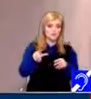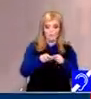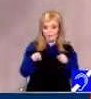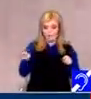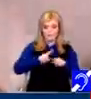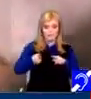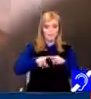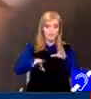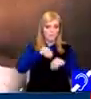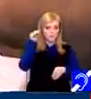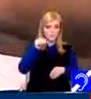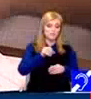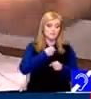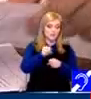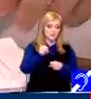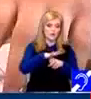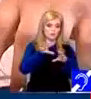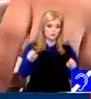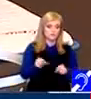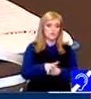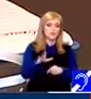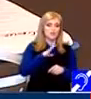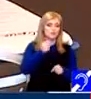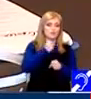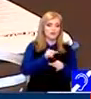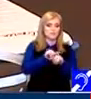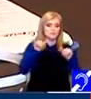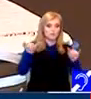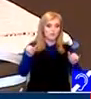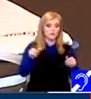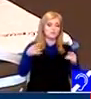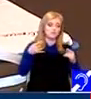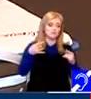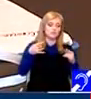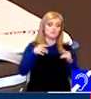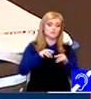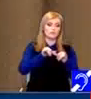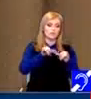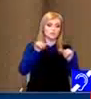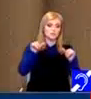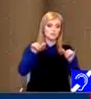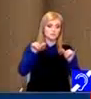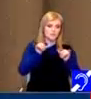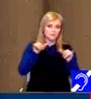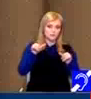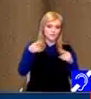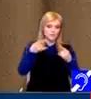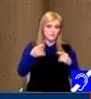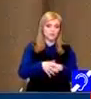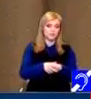în care ne aflăm determină autoritățile să nu facă din dezvoltarea mass media o prioritate a guvernării. Sunt